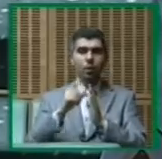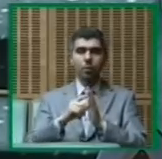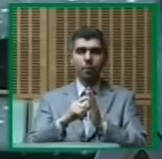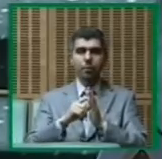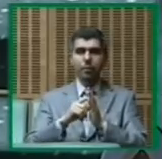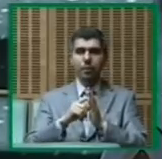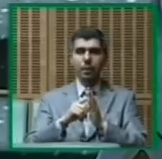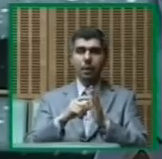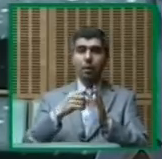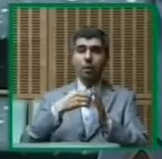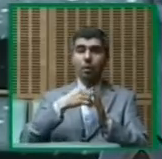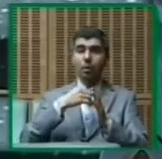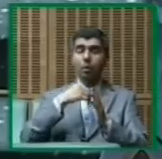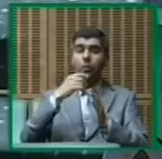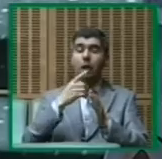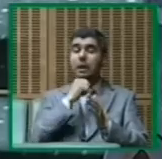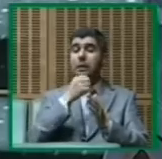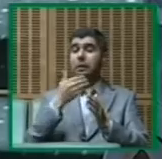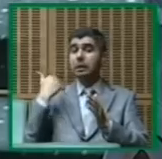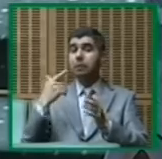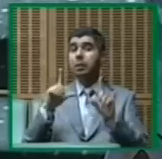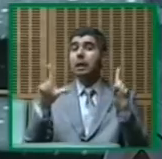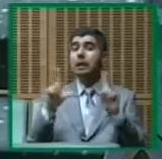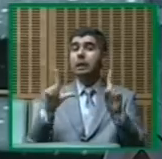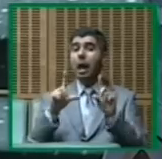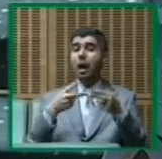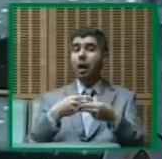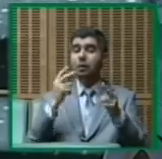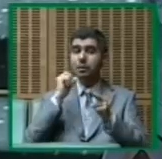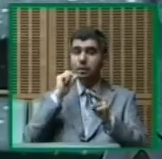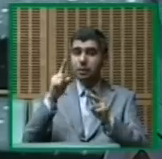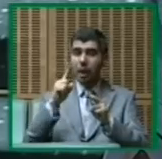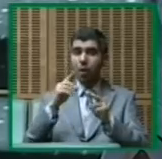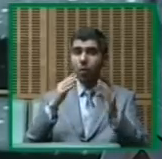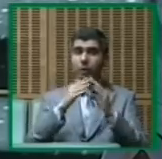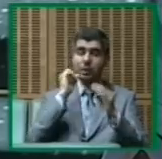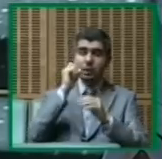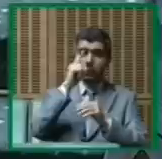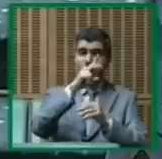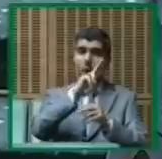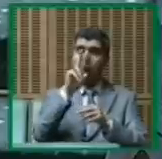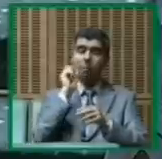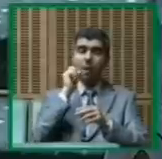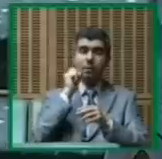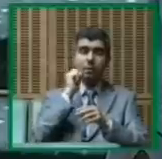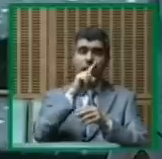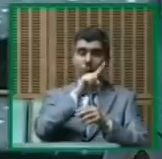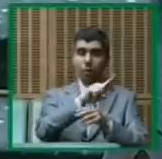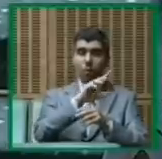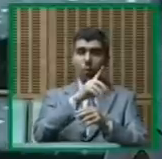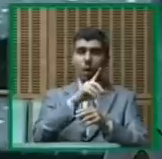كانت دار الإذاعة والتلفزة دار البريهي وبعض مؤسسات الترويج والإنتاج تتلعب الدور ديال المواكبة